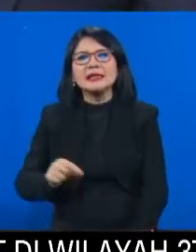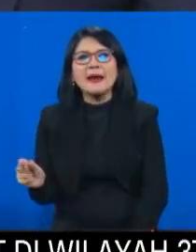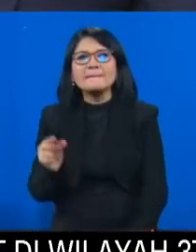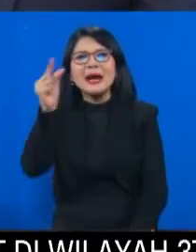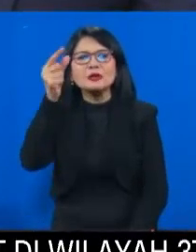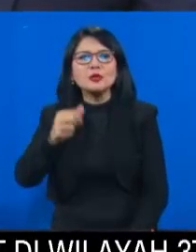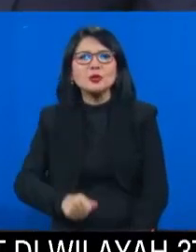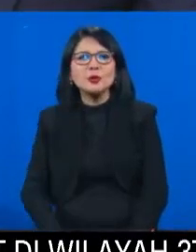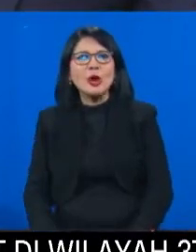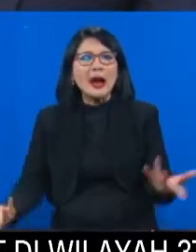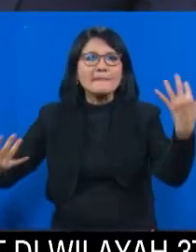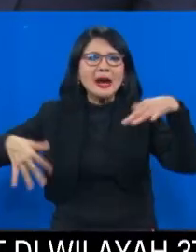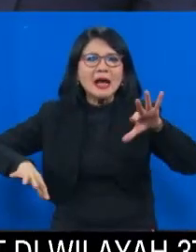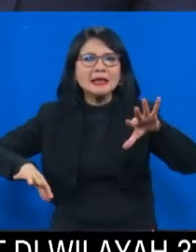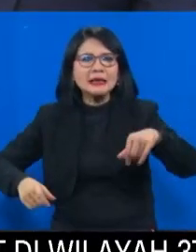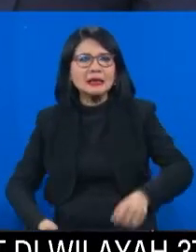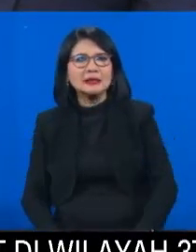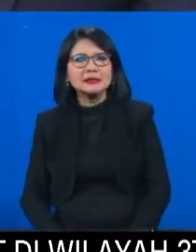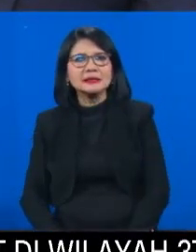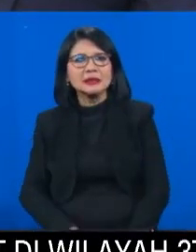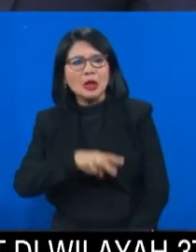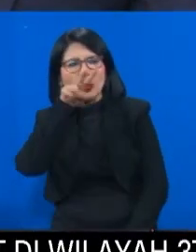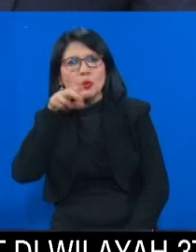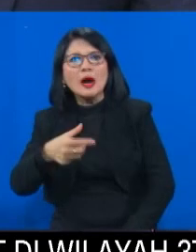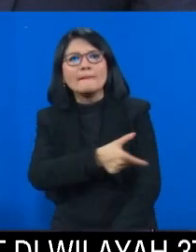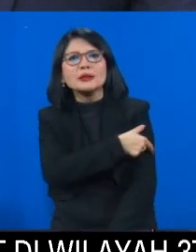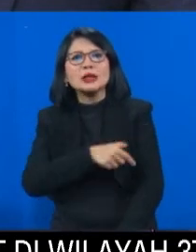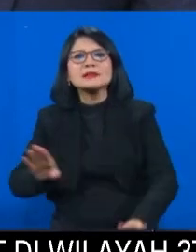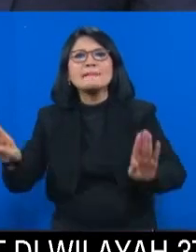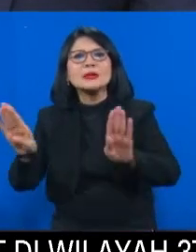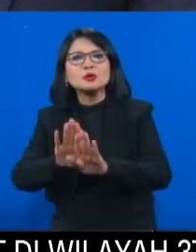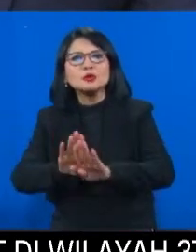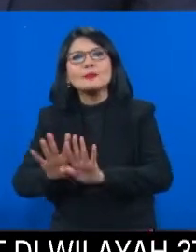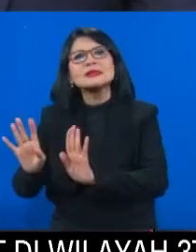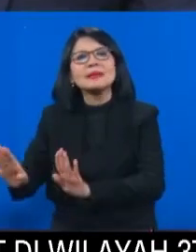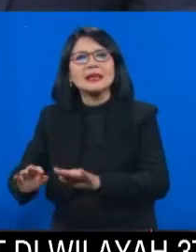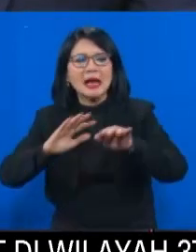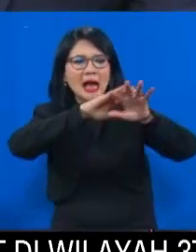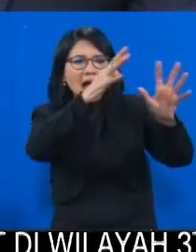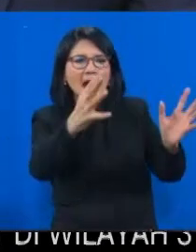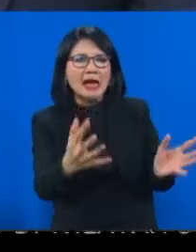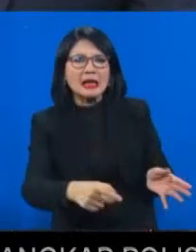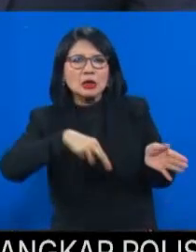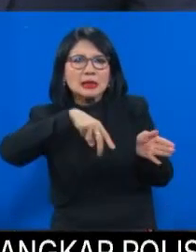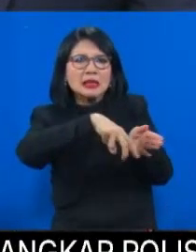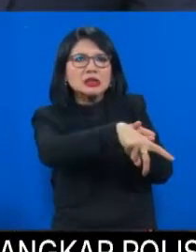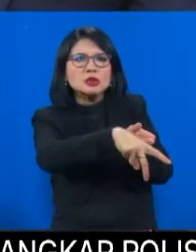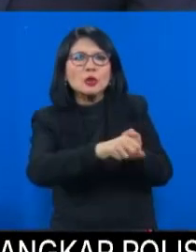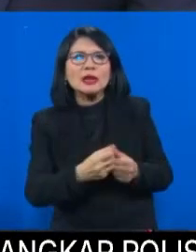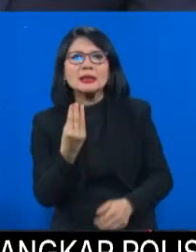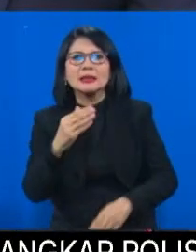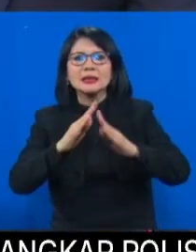disidak petugas gabungan. Dari hasil inspeksi, petugas menutup sementara operasional restoran goa ini hingga batas waktu yang tidak